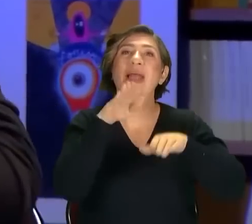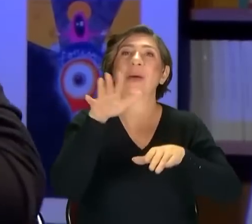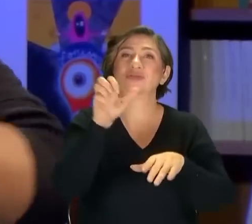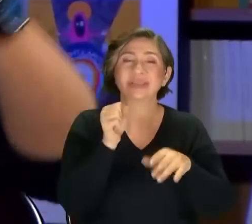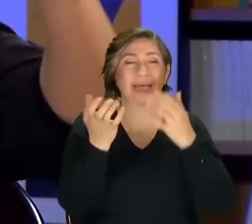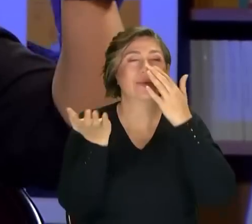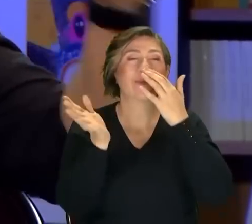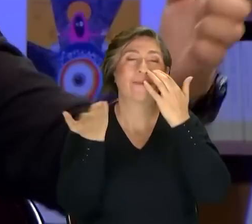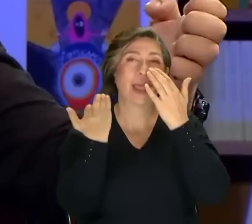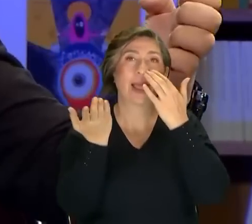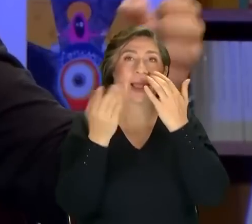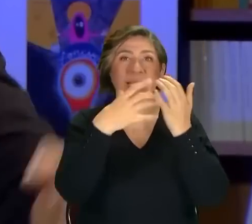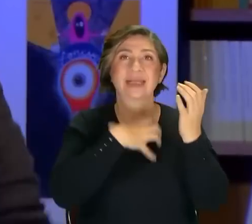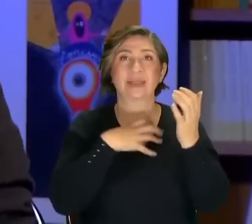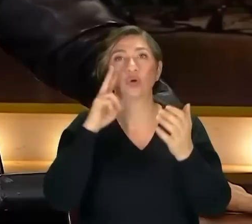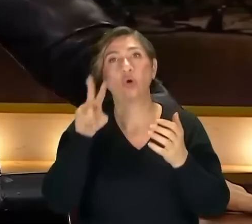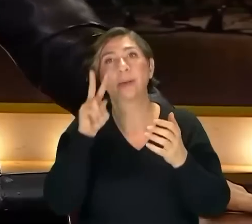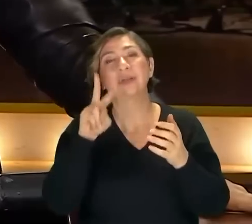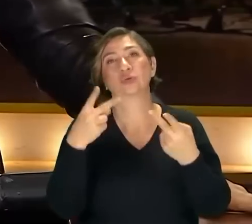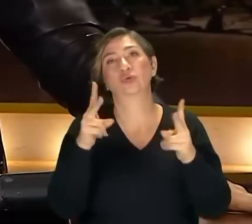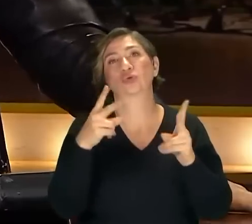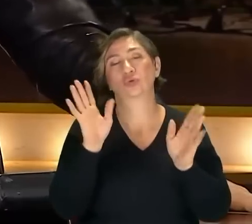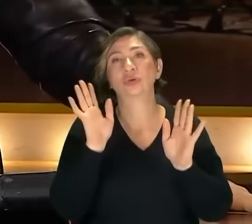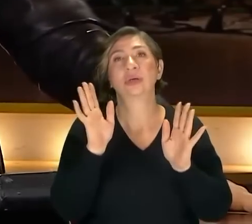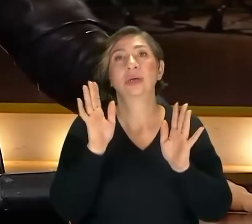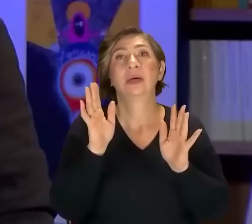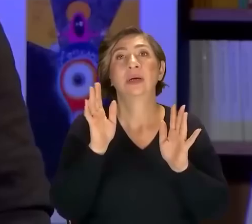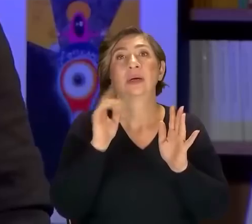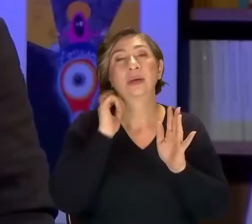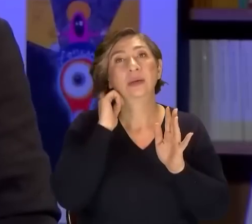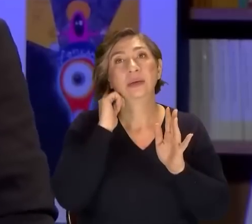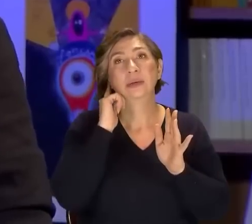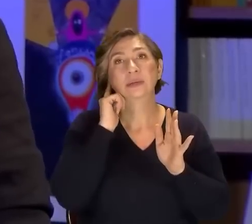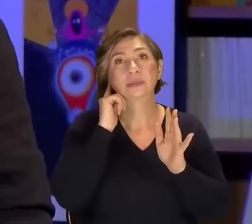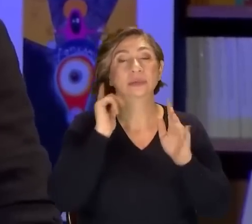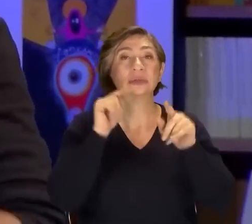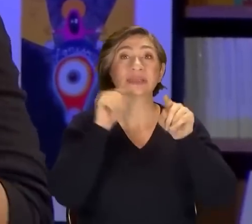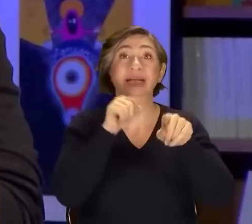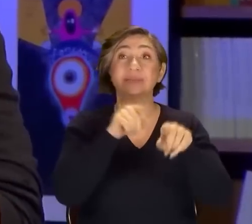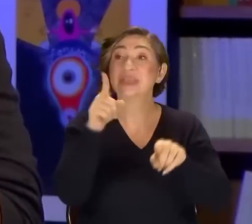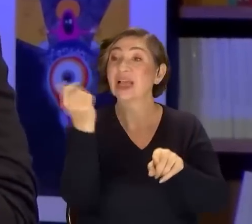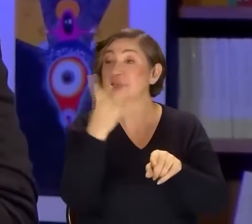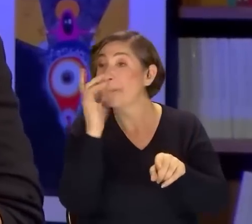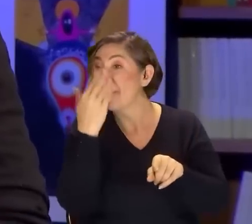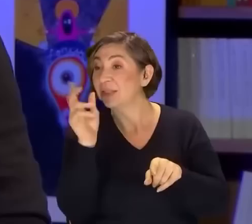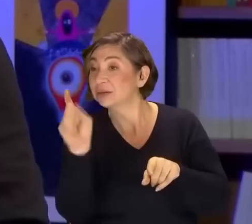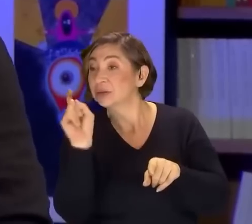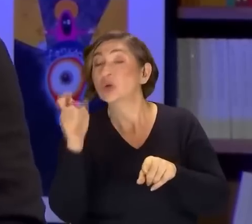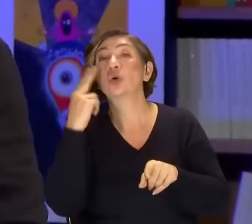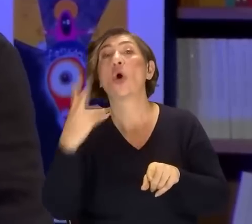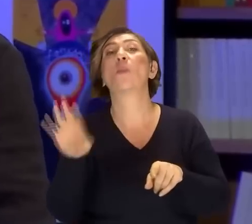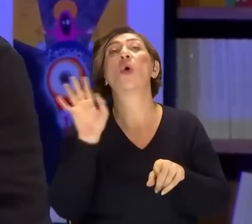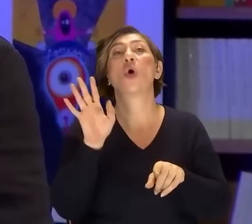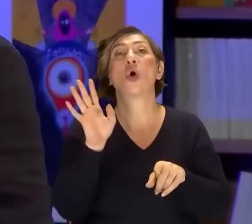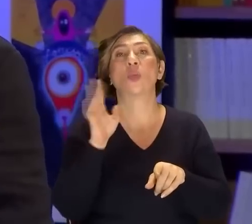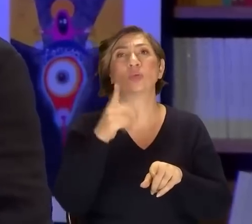alacaksan ya da işte ciddi sen kendin görebiliyorsun. Tabii kendin görebiliyorsun ama şeyi göremiyor direkt. Takipçi senin ne kadar beğenildiğini, ne kadar izlendiğini görmüyorum. Ama